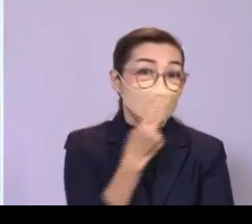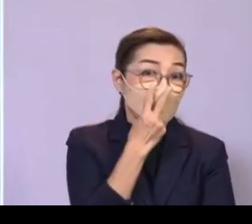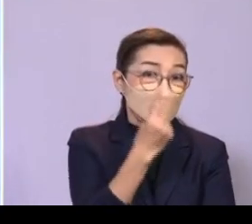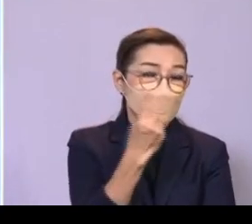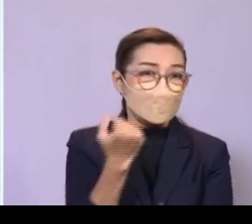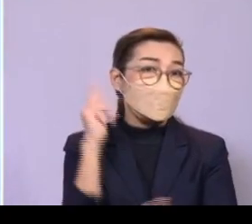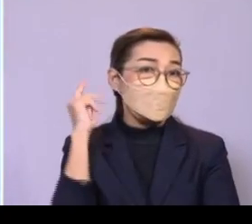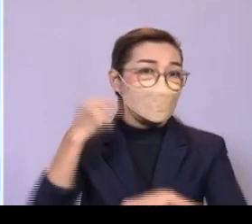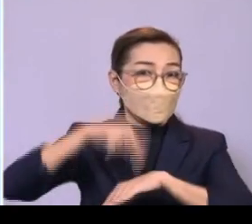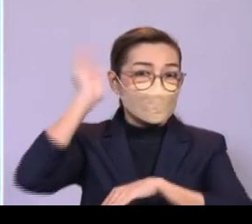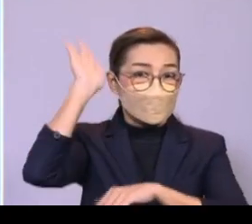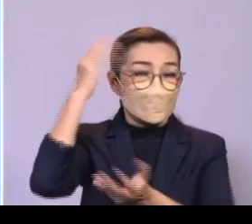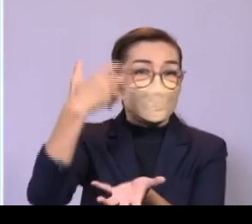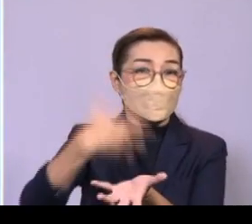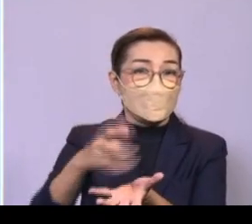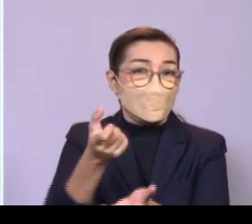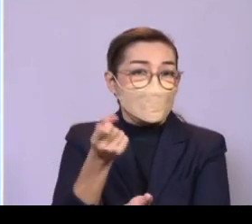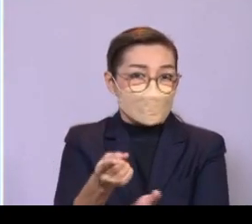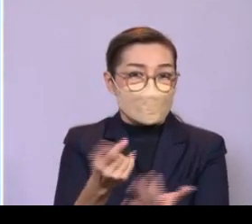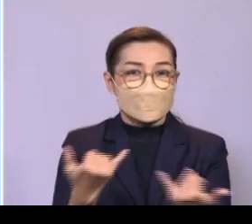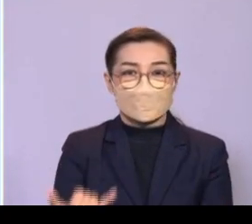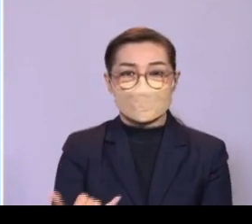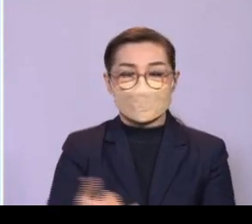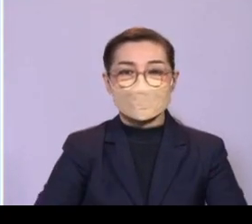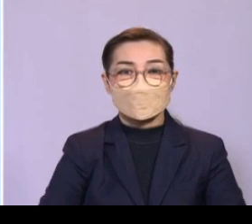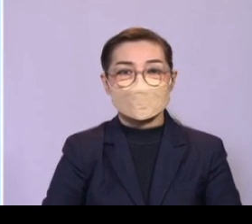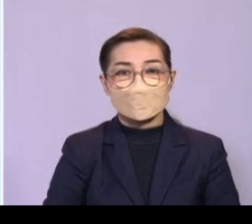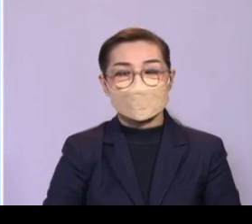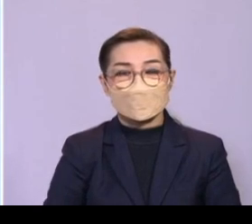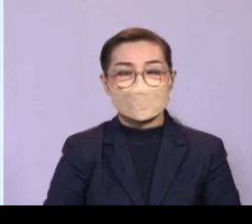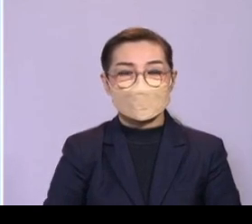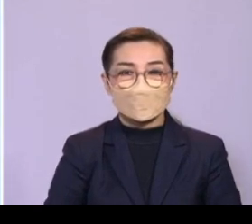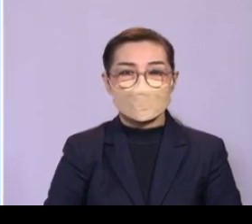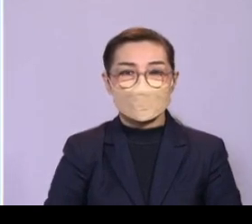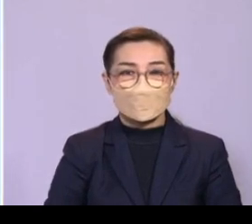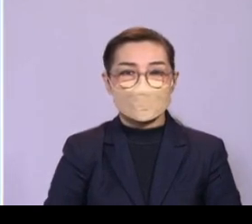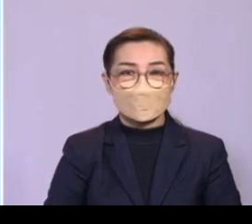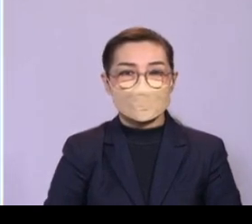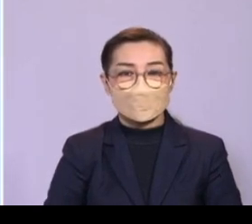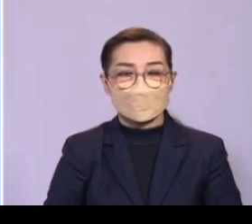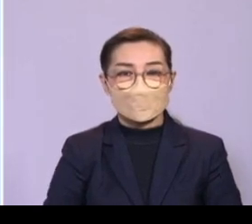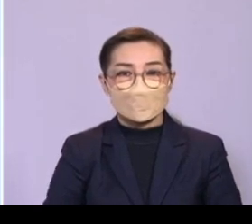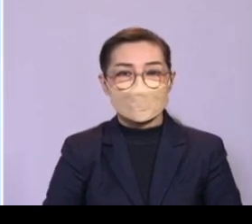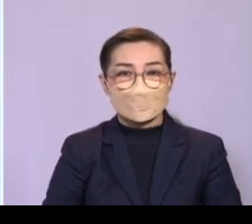กับคุณธินกรวีรพลศิลป์รายงานสดจากโรงพยาบาลหนองบัวลำพูค่ะ